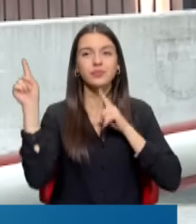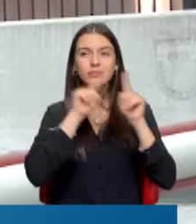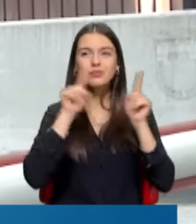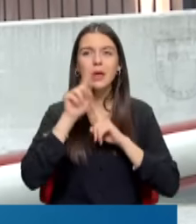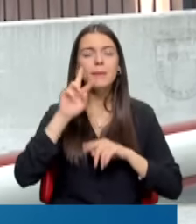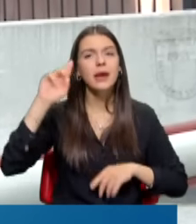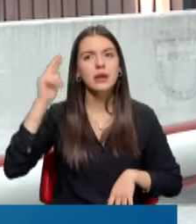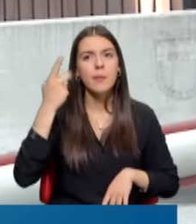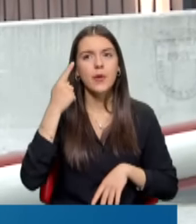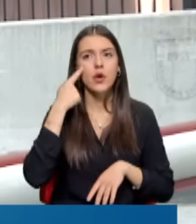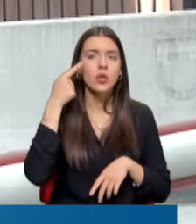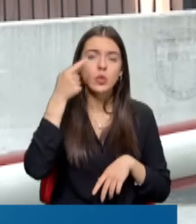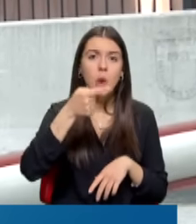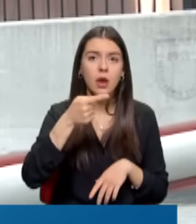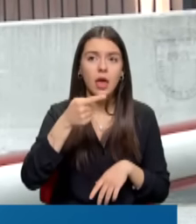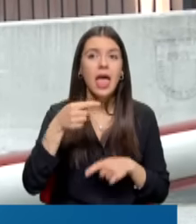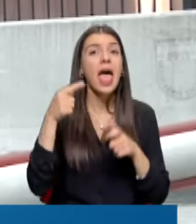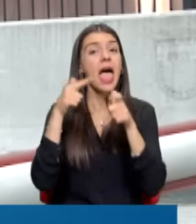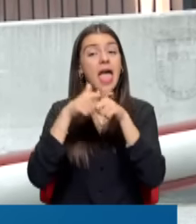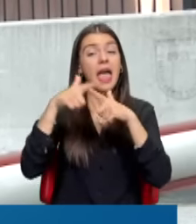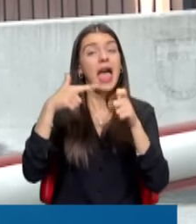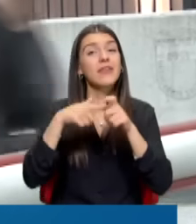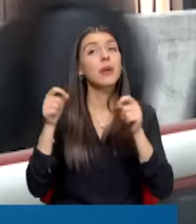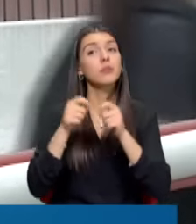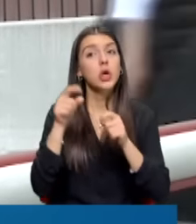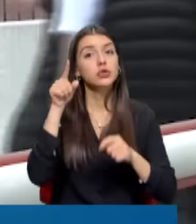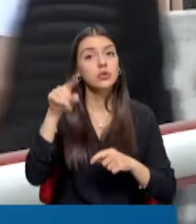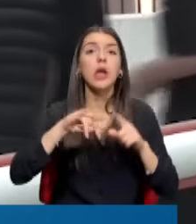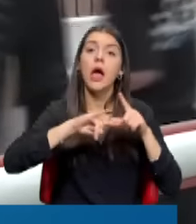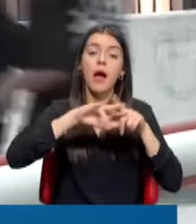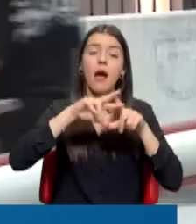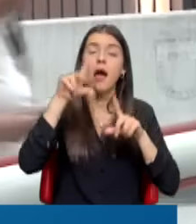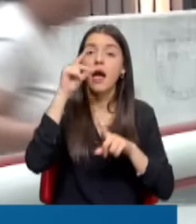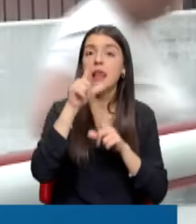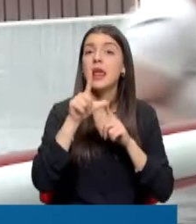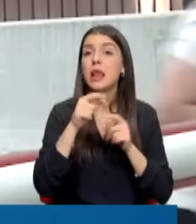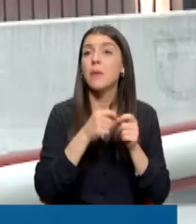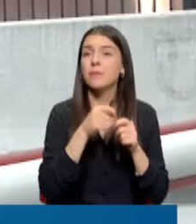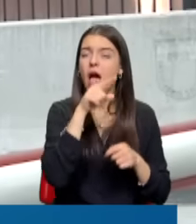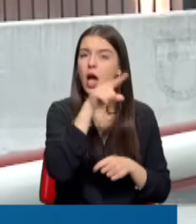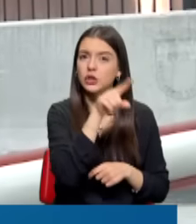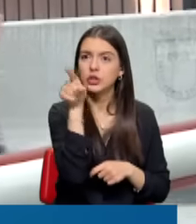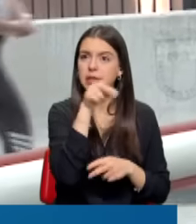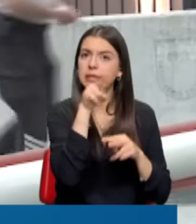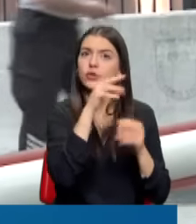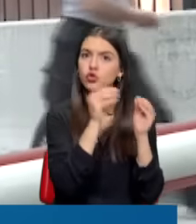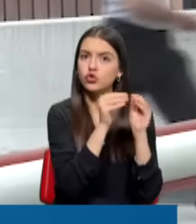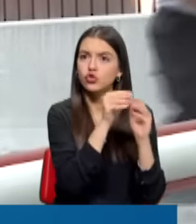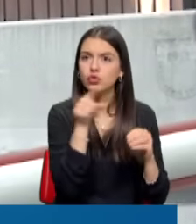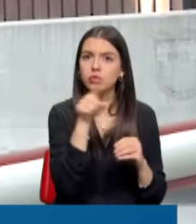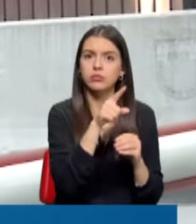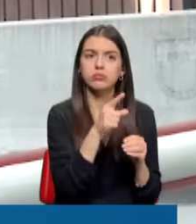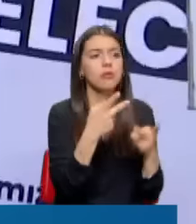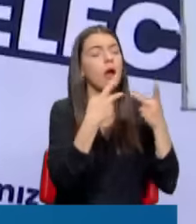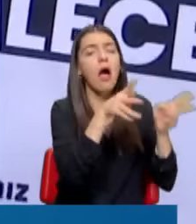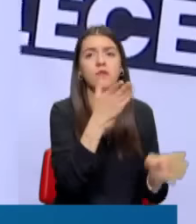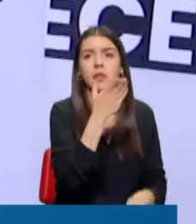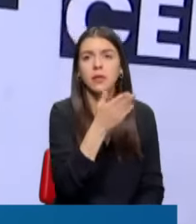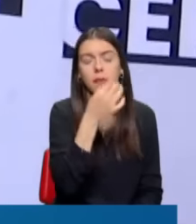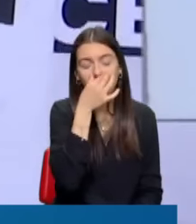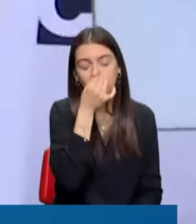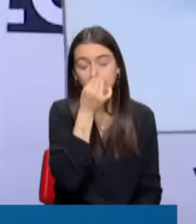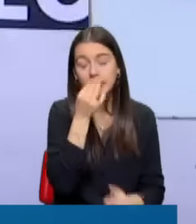rapora dayanarak Efe Bozkurt'u ve Halil Bağcı'yı, fenni mesul olarak gözüken Halil Bağcı'yı tahliye etti.